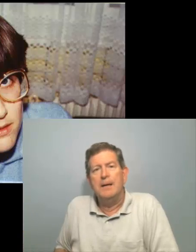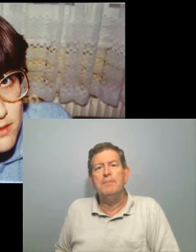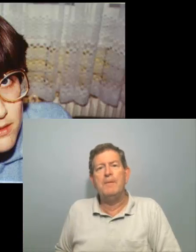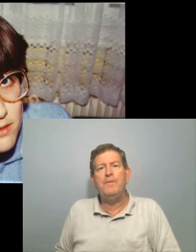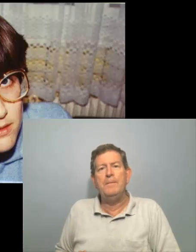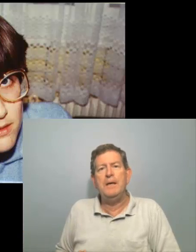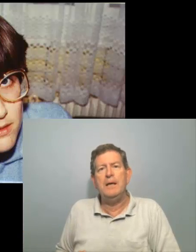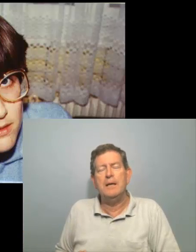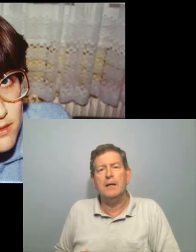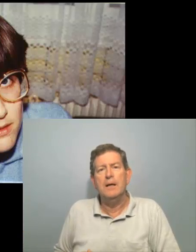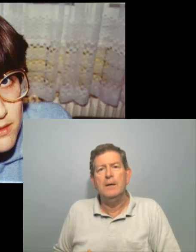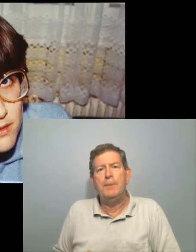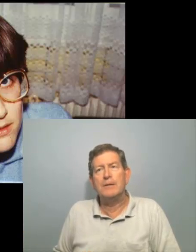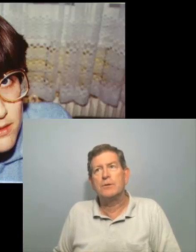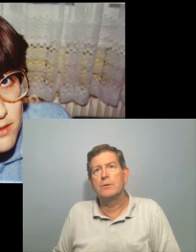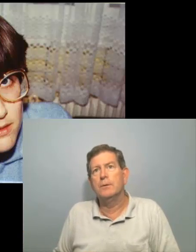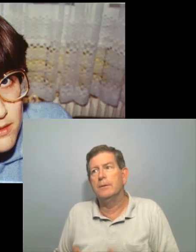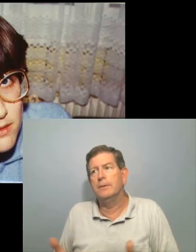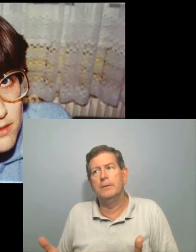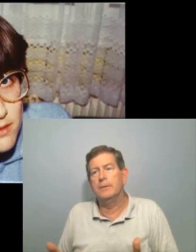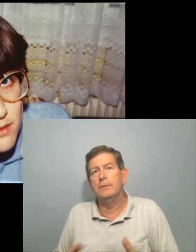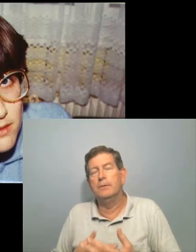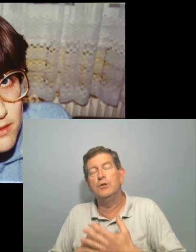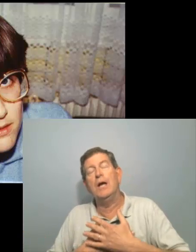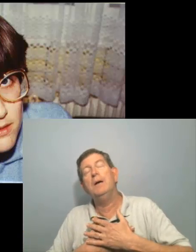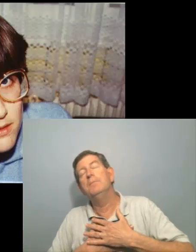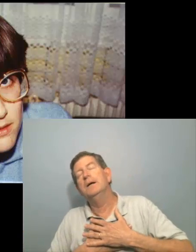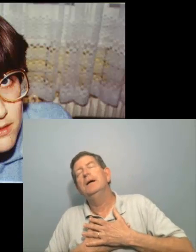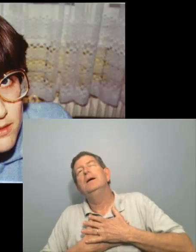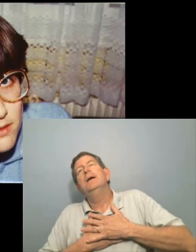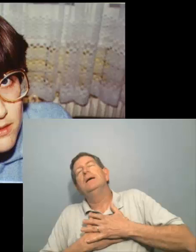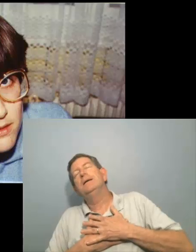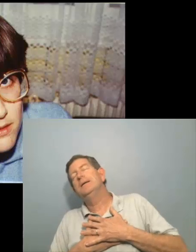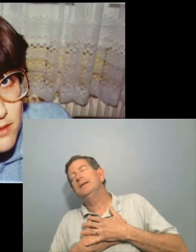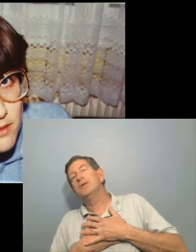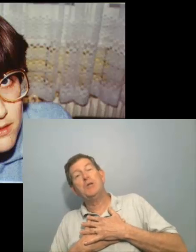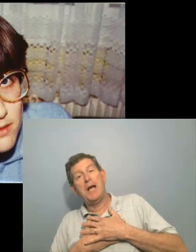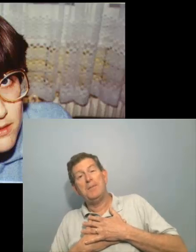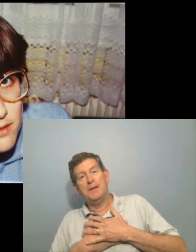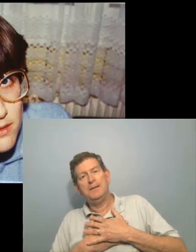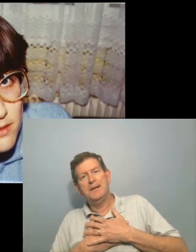aider ma famille parce que j'aime.